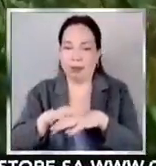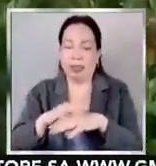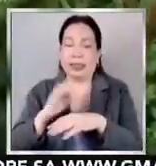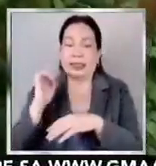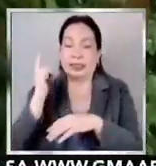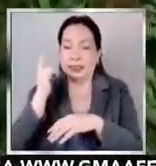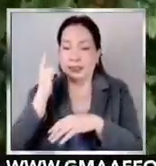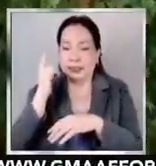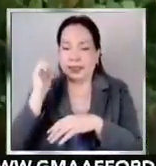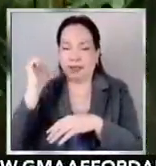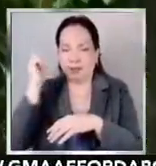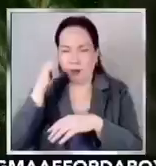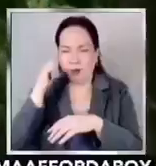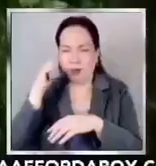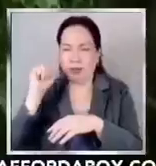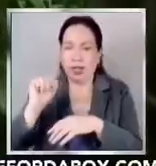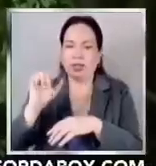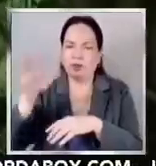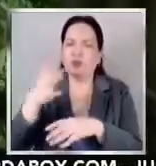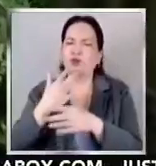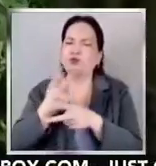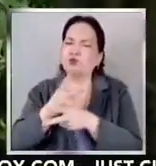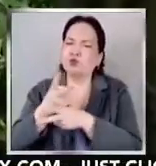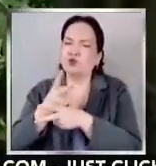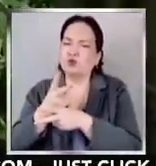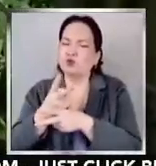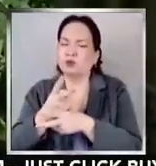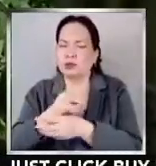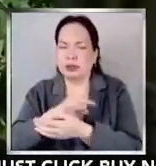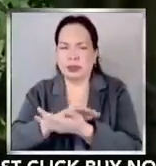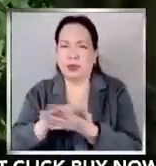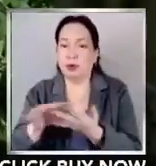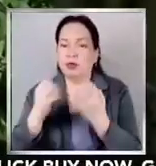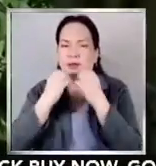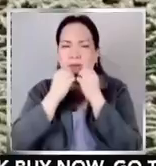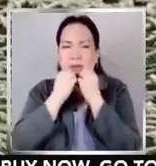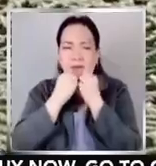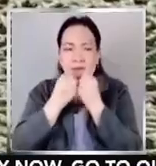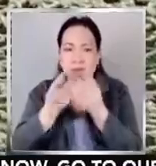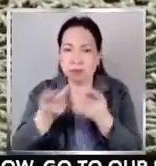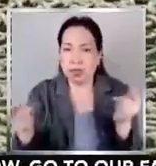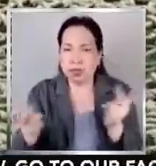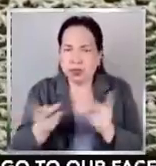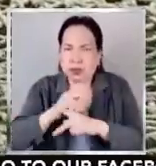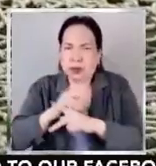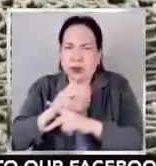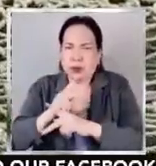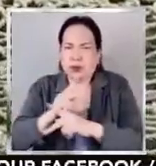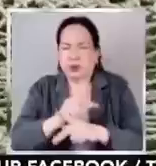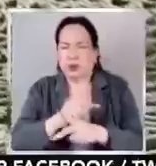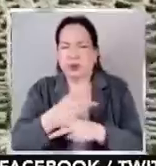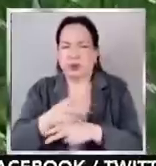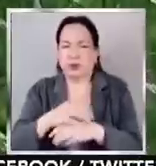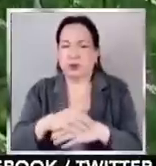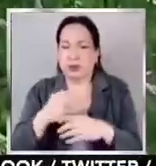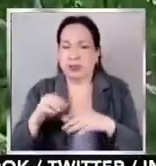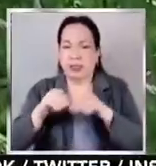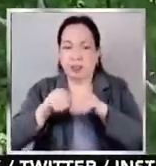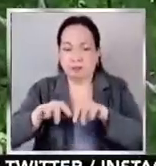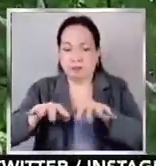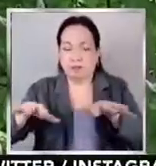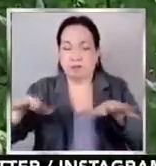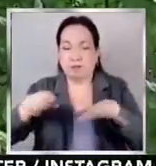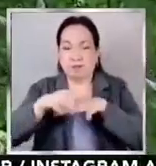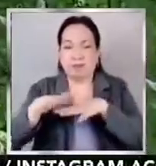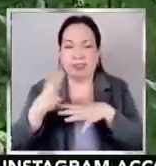sana panatilihin ang kalinisan dahil isang protected area ang lugar na ito. Bukod sa spider web, pinipilahan din ang iba pang